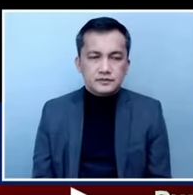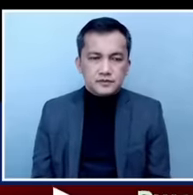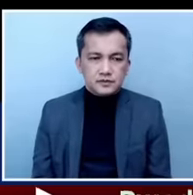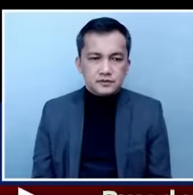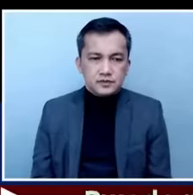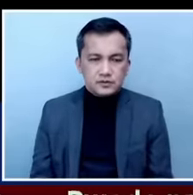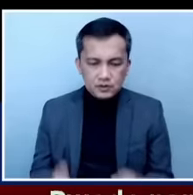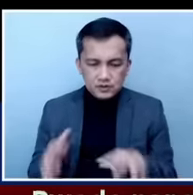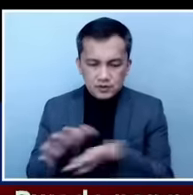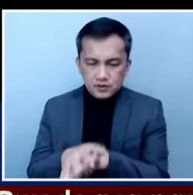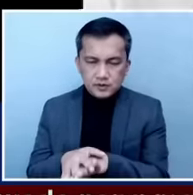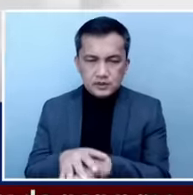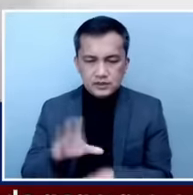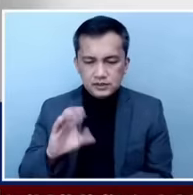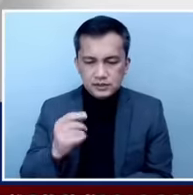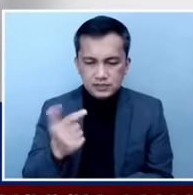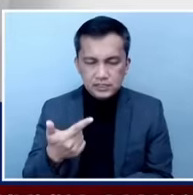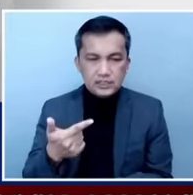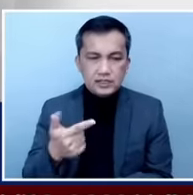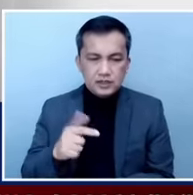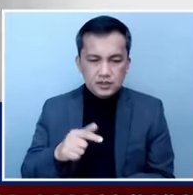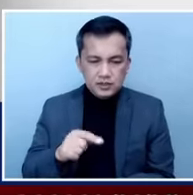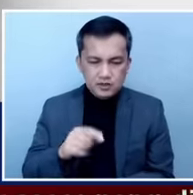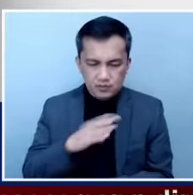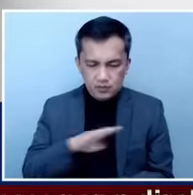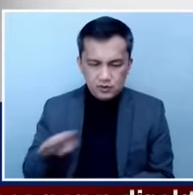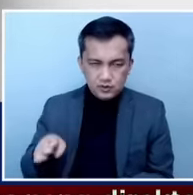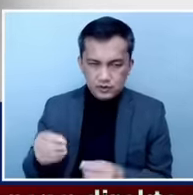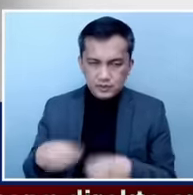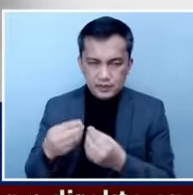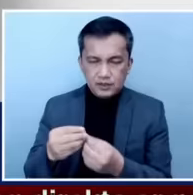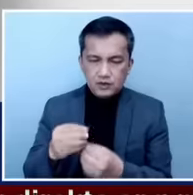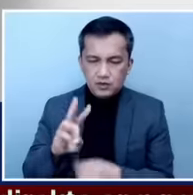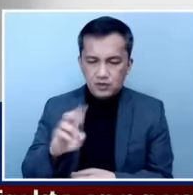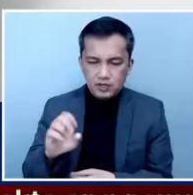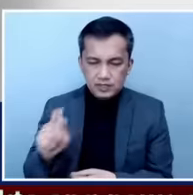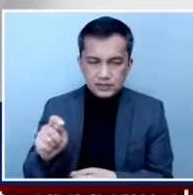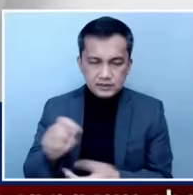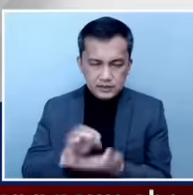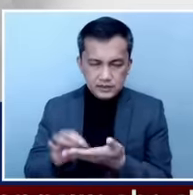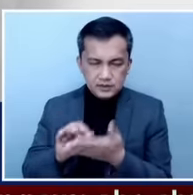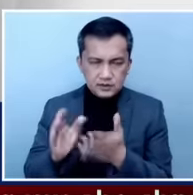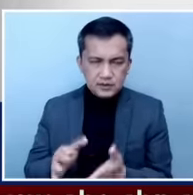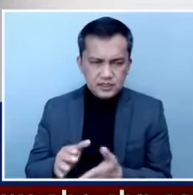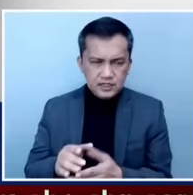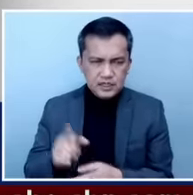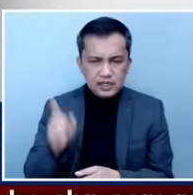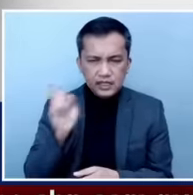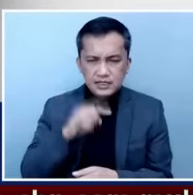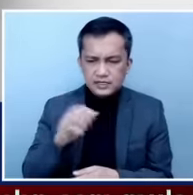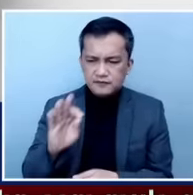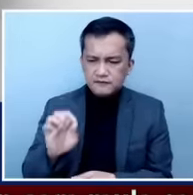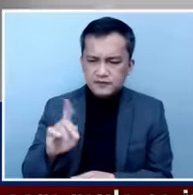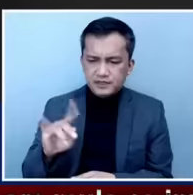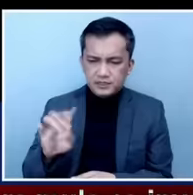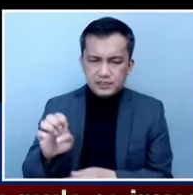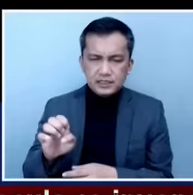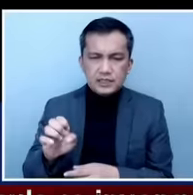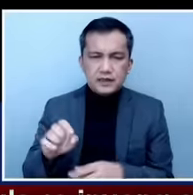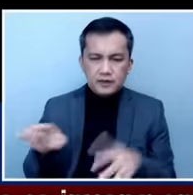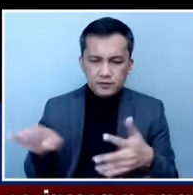Nakipagsanib puwersa sila sa CIDG Bohol para isilbi ang warrant of arrest sa accountant na si alias Ferdy na may kasong qualified